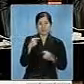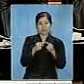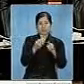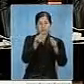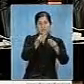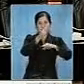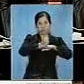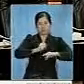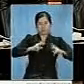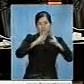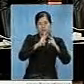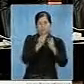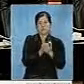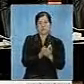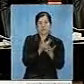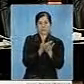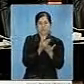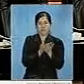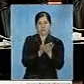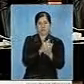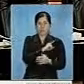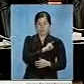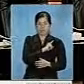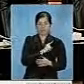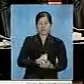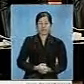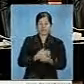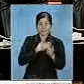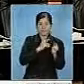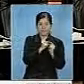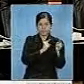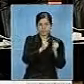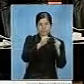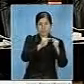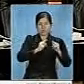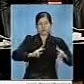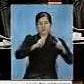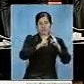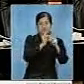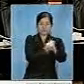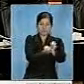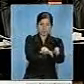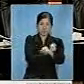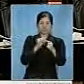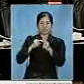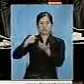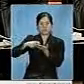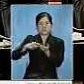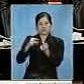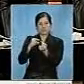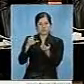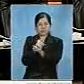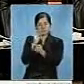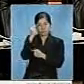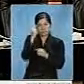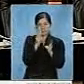ายแต่ผมได้หารือกับกระทรวงแรงงานได้หารือกับระบบประกันสังคมว่าเราจะมีวิธีในการดำเนินการอย่